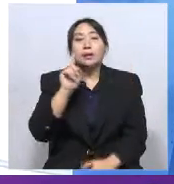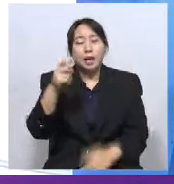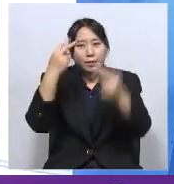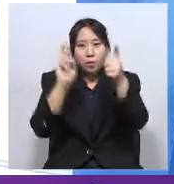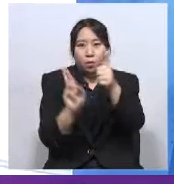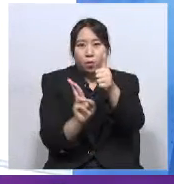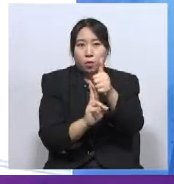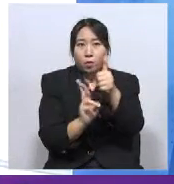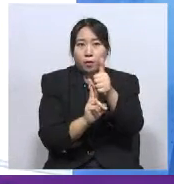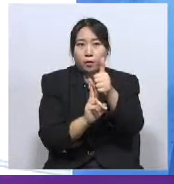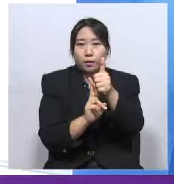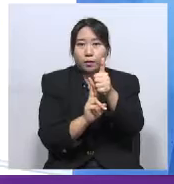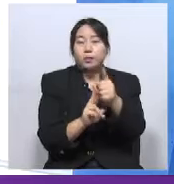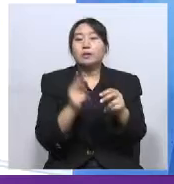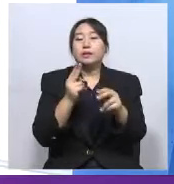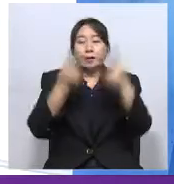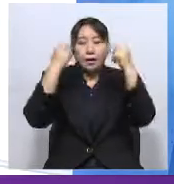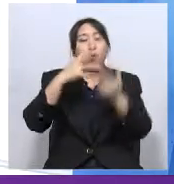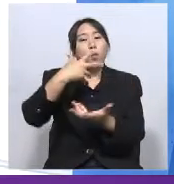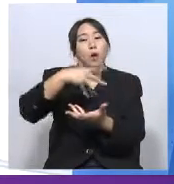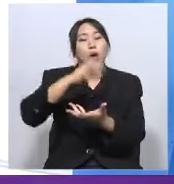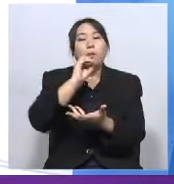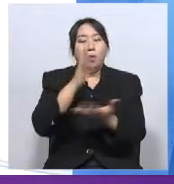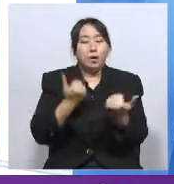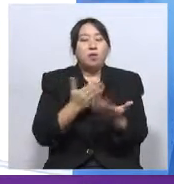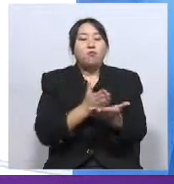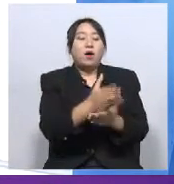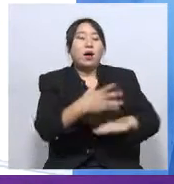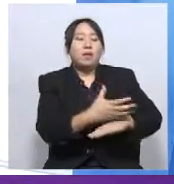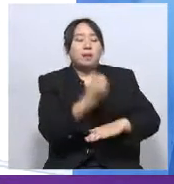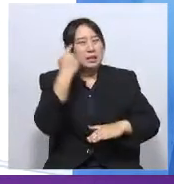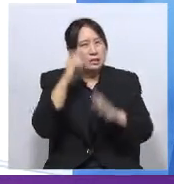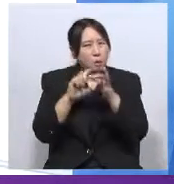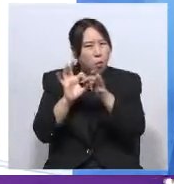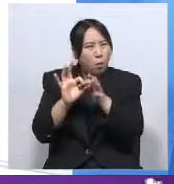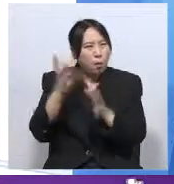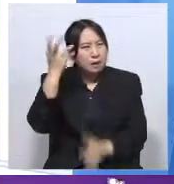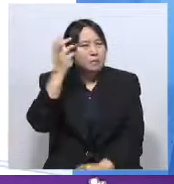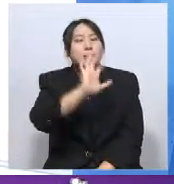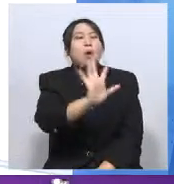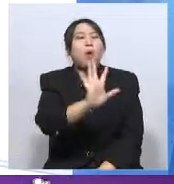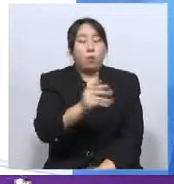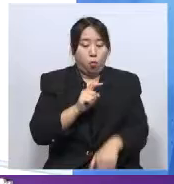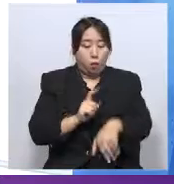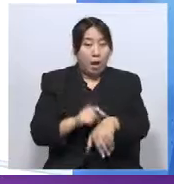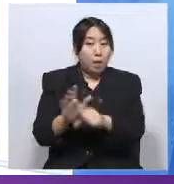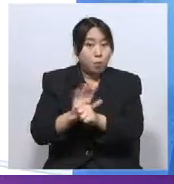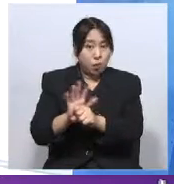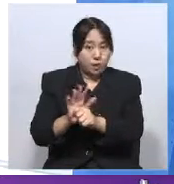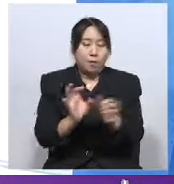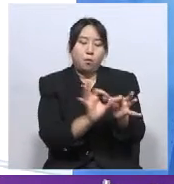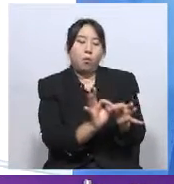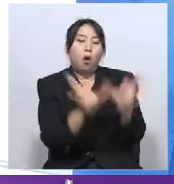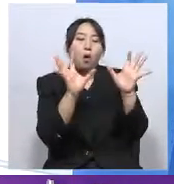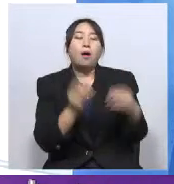ายกรัฐมนตรีนะคะอย่างท่านนายกรัฐมนตรีบอกเลยว่าฝ่ายการเมืองไม่ต้องเป็นห่วงนะคะเมื่อถึงเวลาที่เหมาะสมก็จะปลดล็อกให้ทางฝ่าย